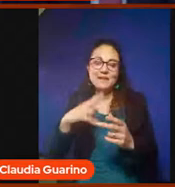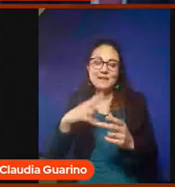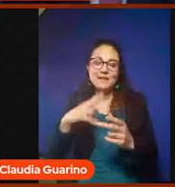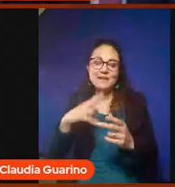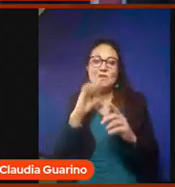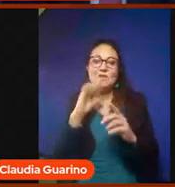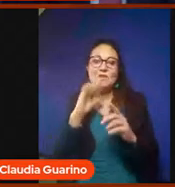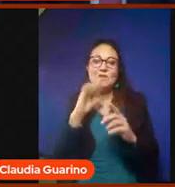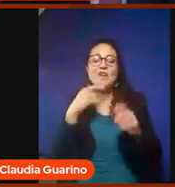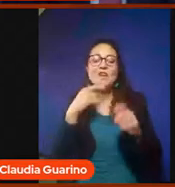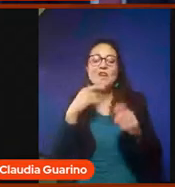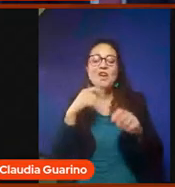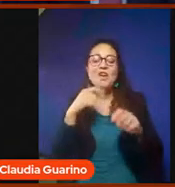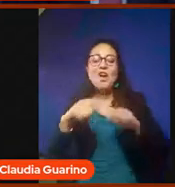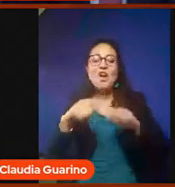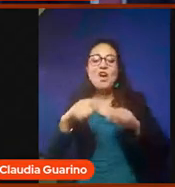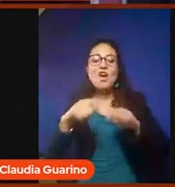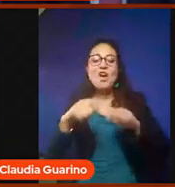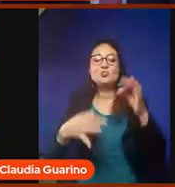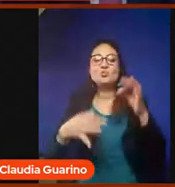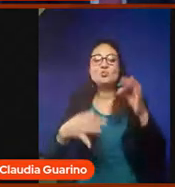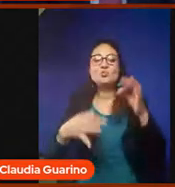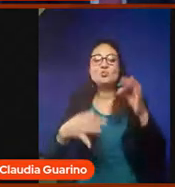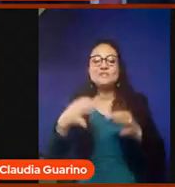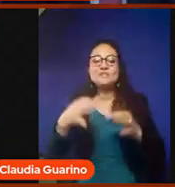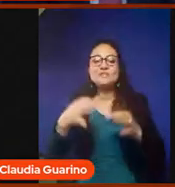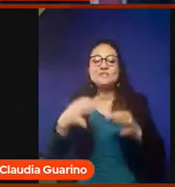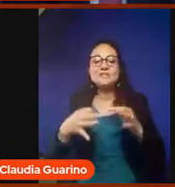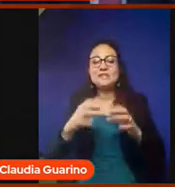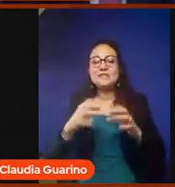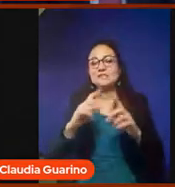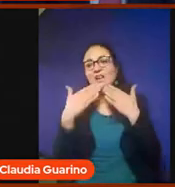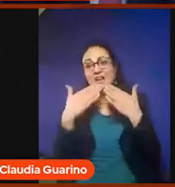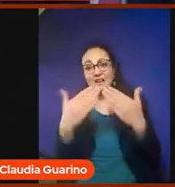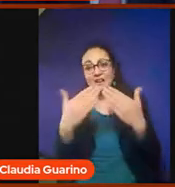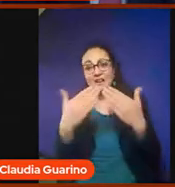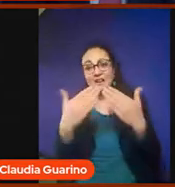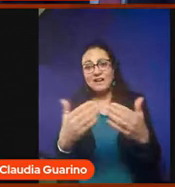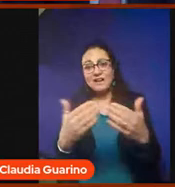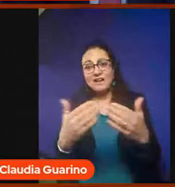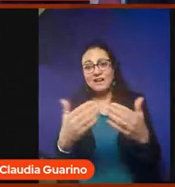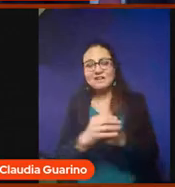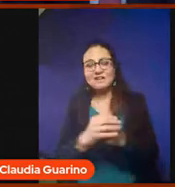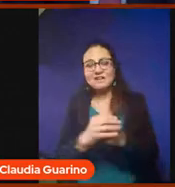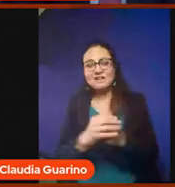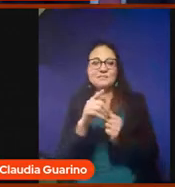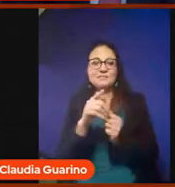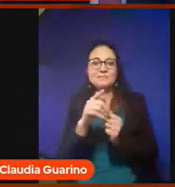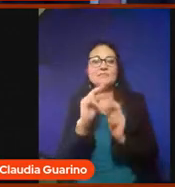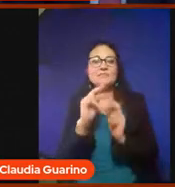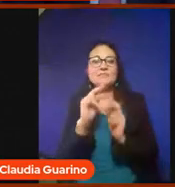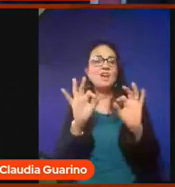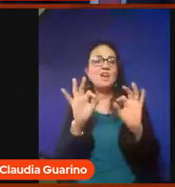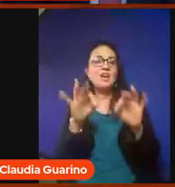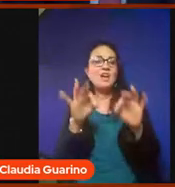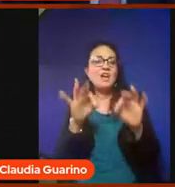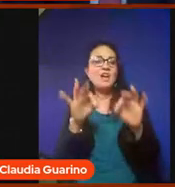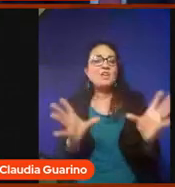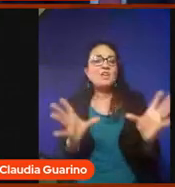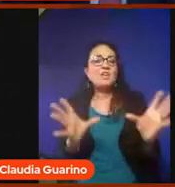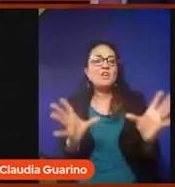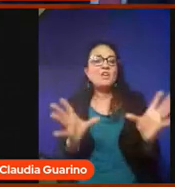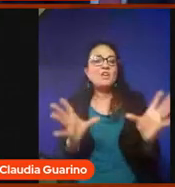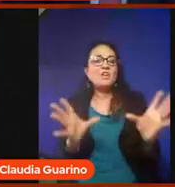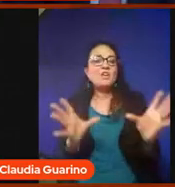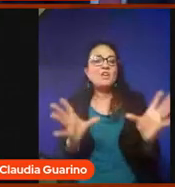Grazie. Allora, ci avviamo alla conclusione. Io, prima di passare la parola a